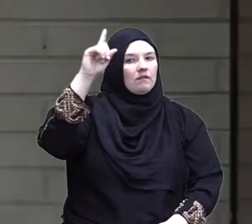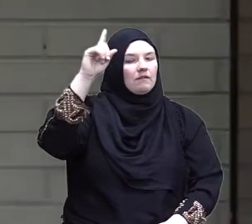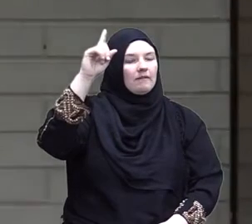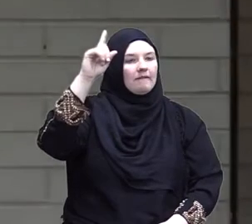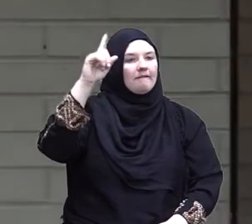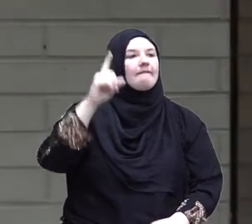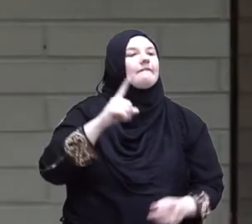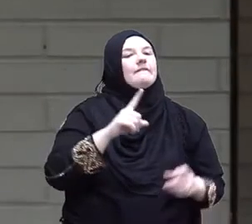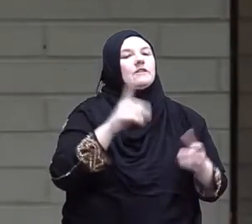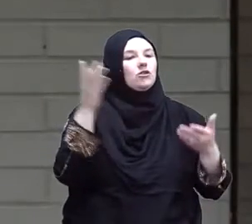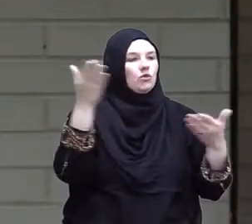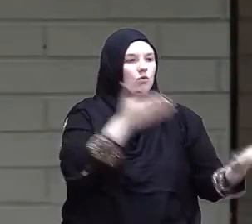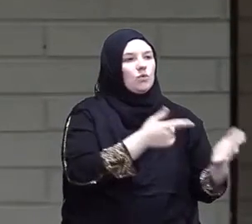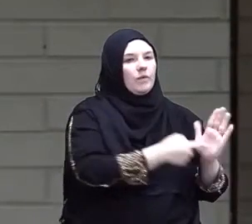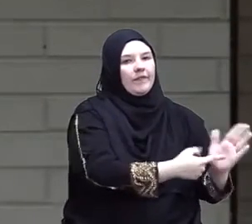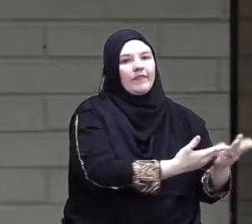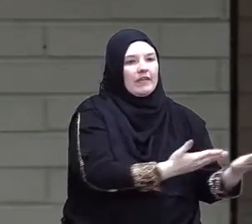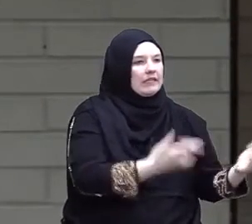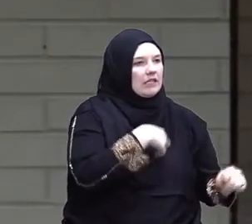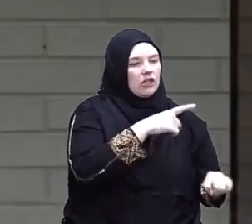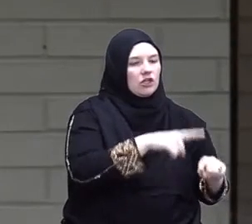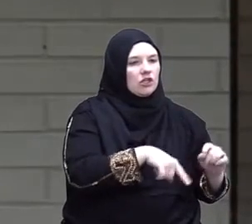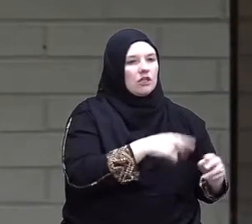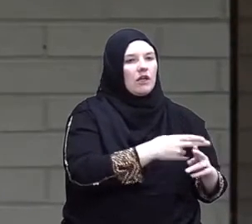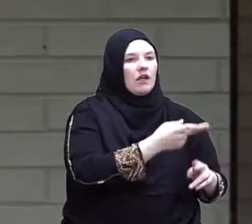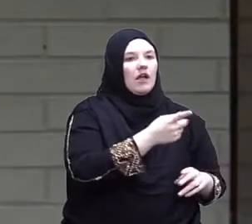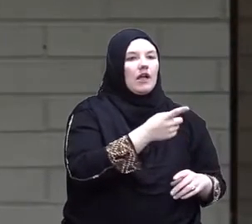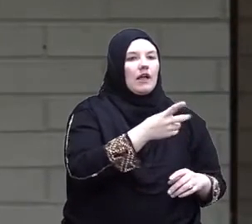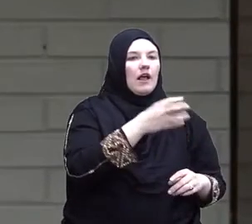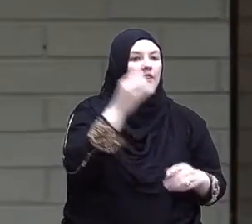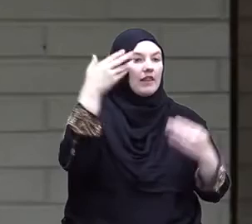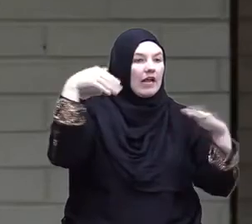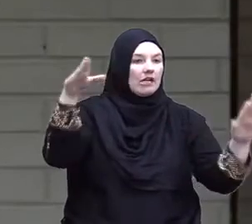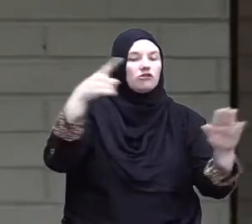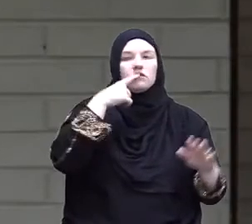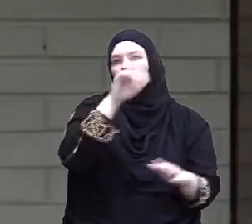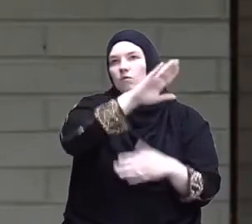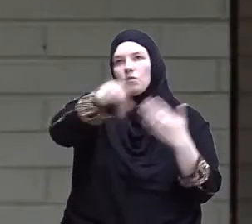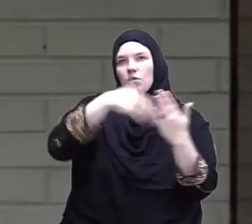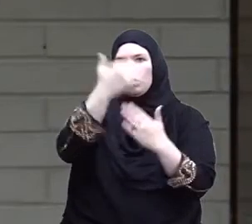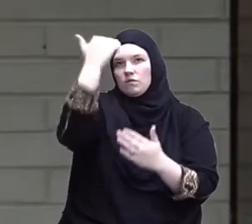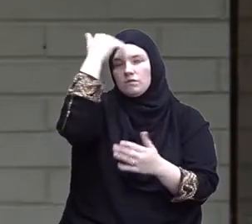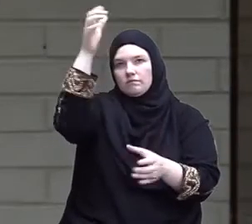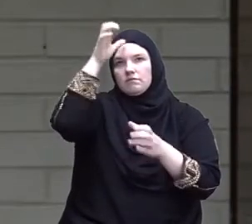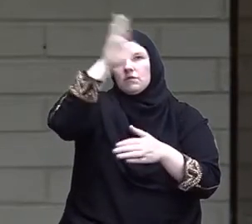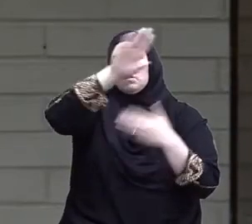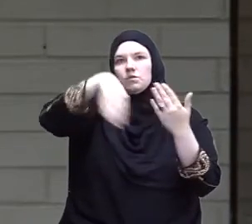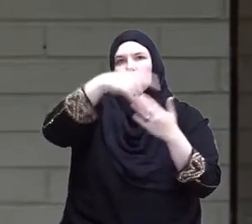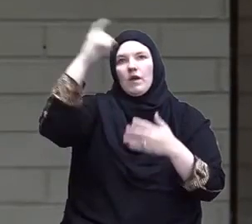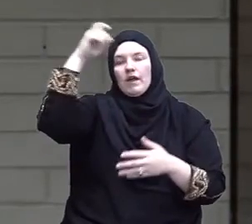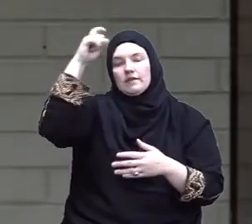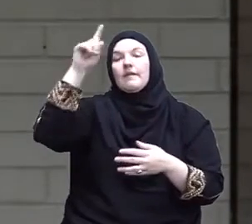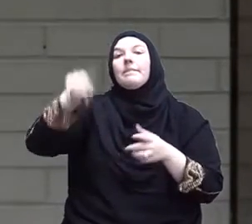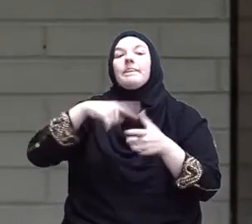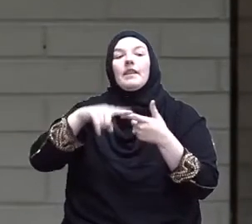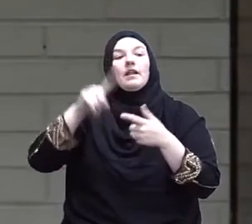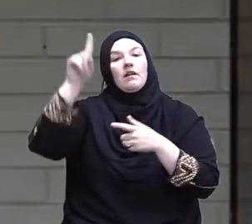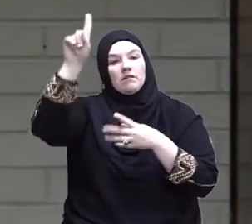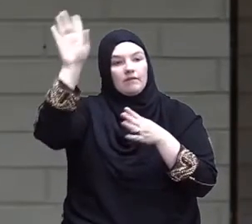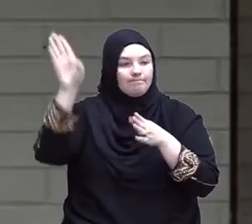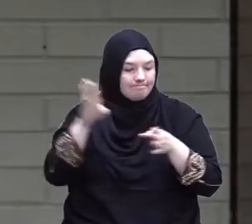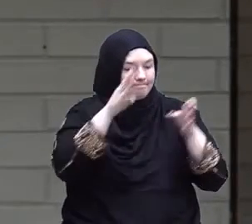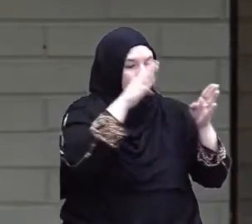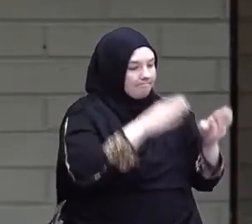couldn't. إِنَّكَ أَنْتَ الْعَلِيمُ الْحَكِيمُ. You are the all-knowing, all-wise. So then Allah turns to Adam.